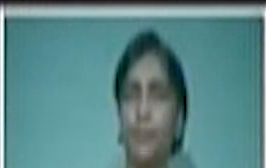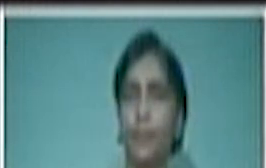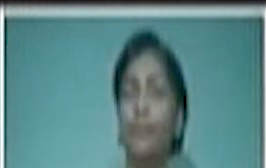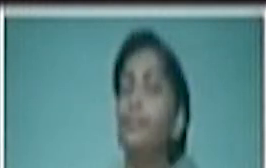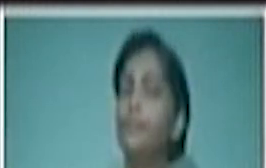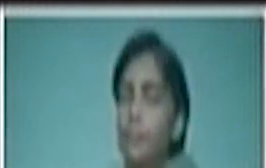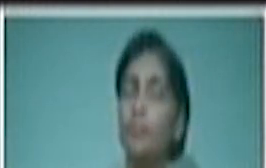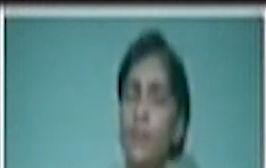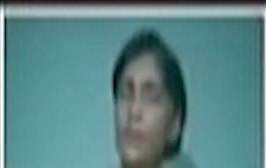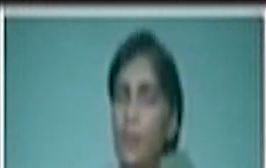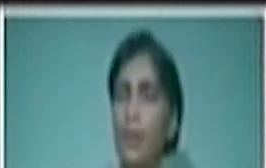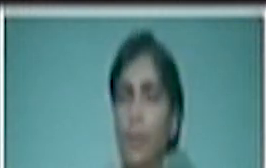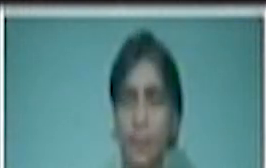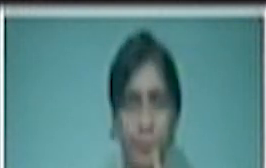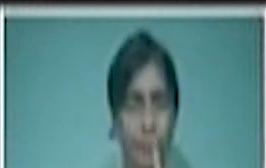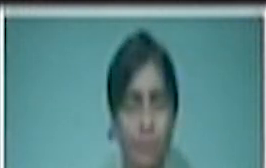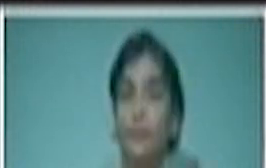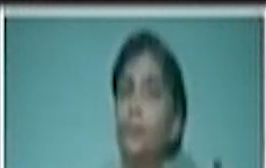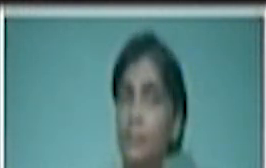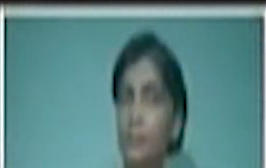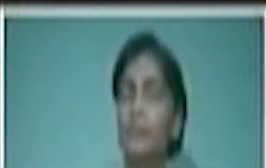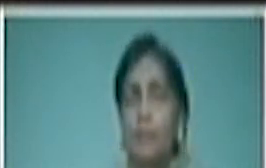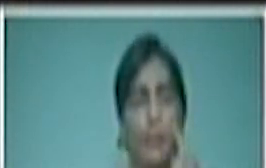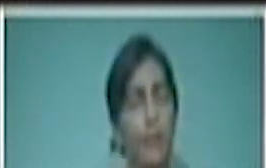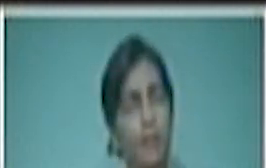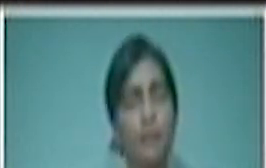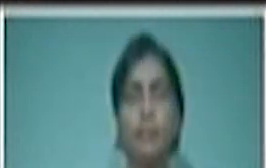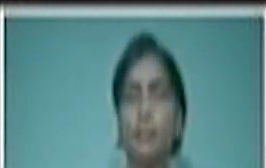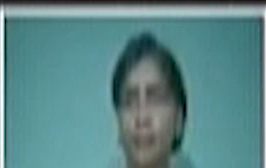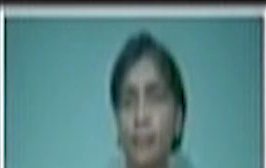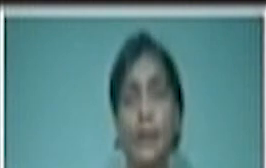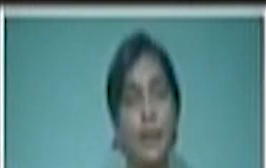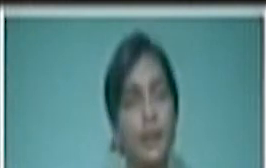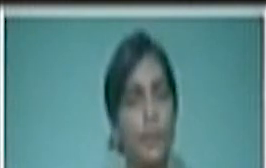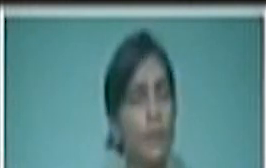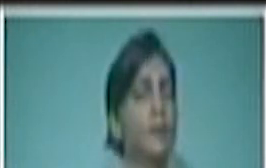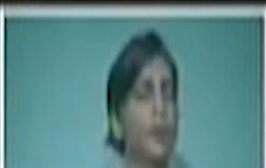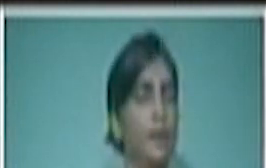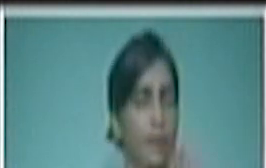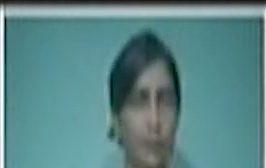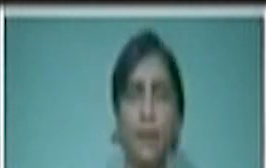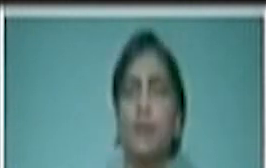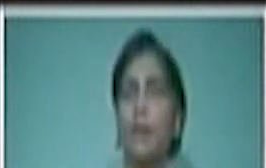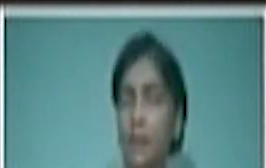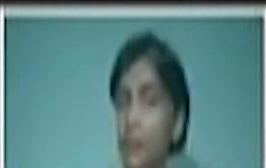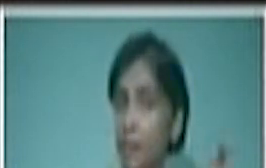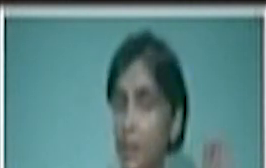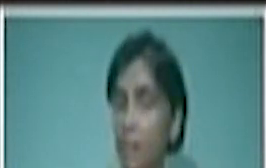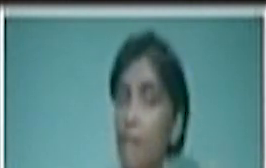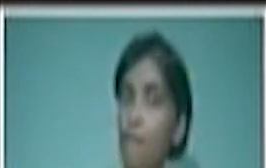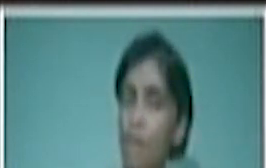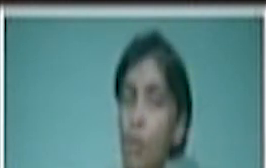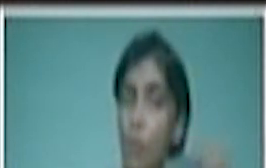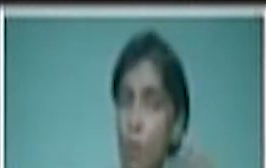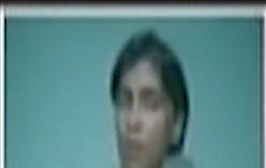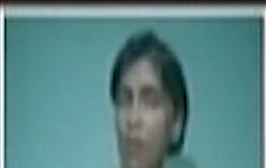ඒ ගැන අපි ආගේ කරන්නට ඕන. ඉතින් එතුමා ඉතාම දුෂ්කර කාර්යයකට මුහුණ දීලා තියෙනවා. එතුමා බාරගත්